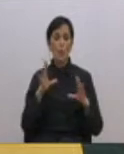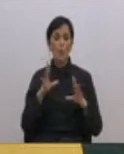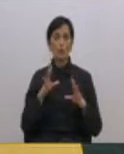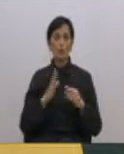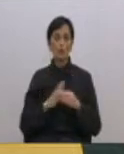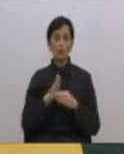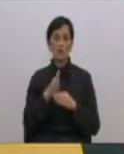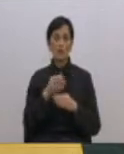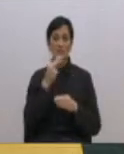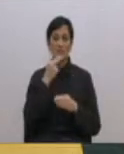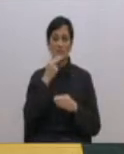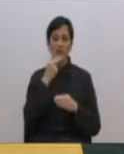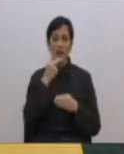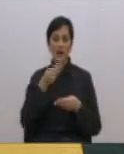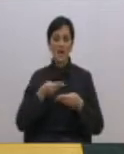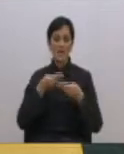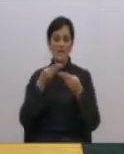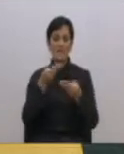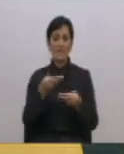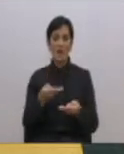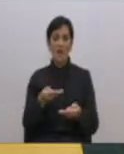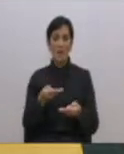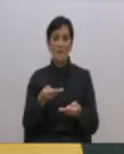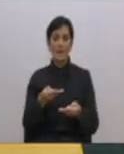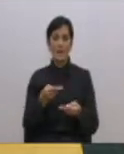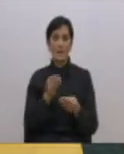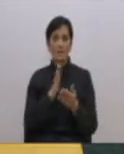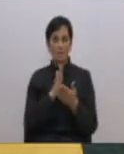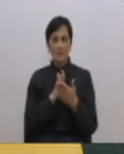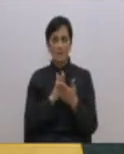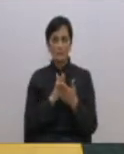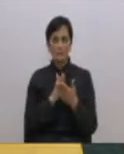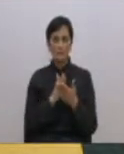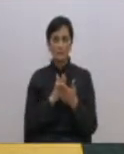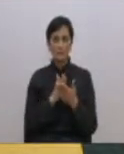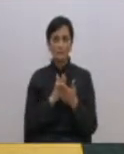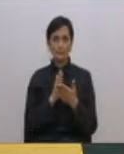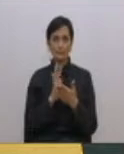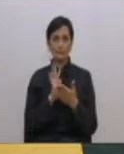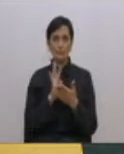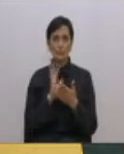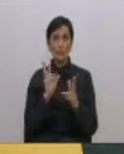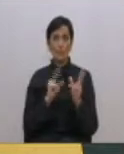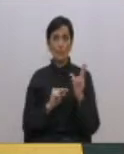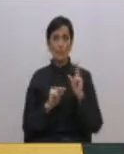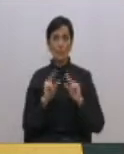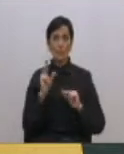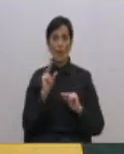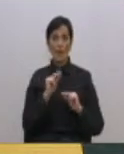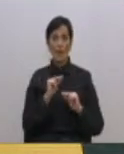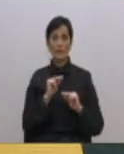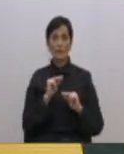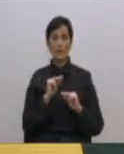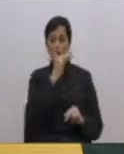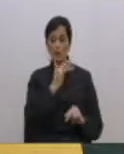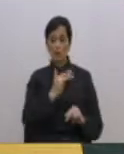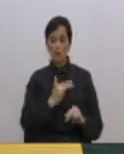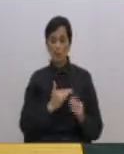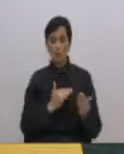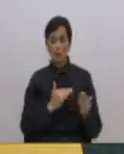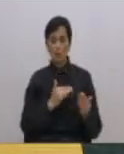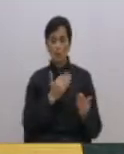იყო საკვები ისეთ, რომელიც ანუ არ არის თქვა გათვალისწინებული ამ იმ